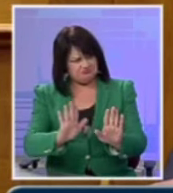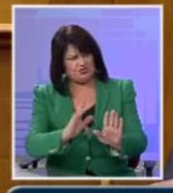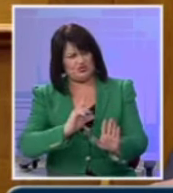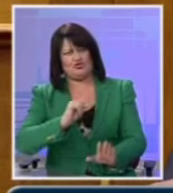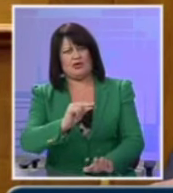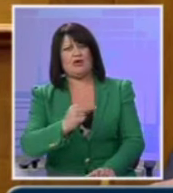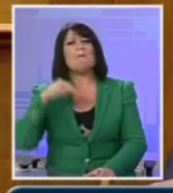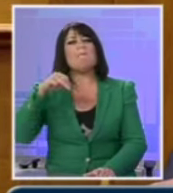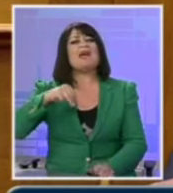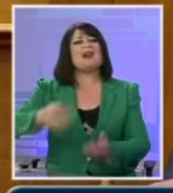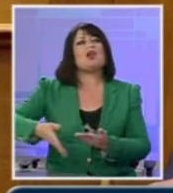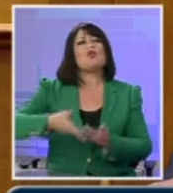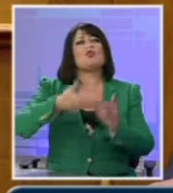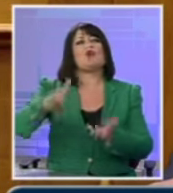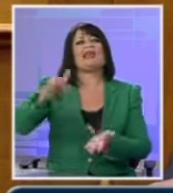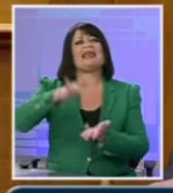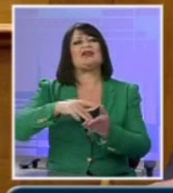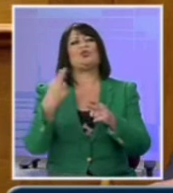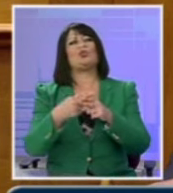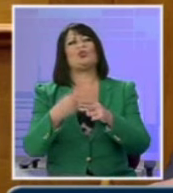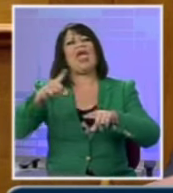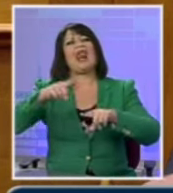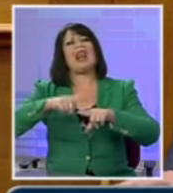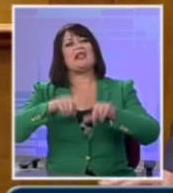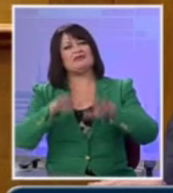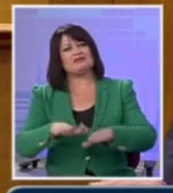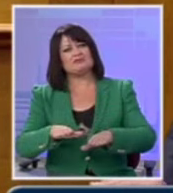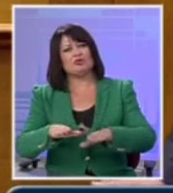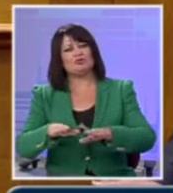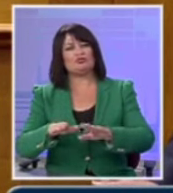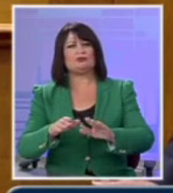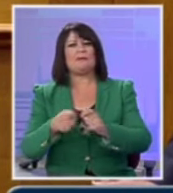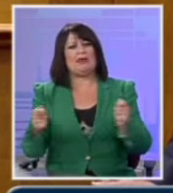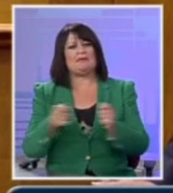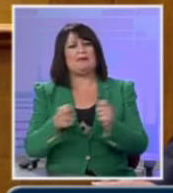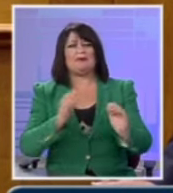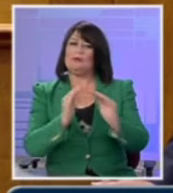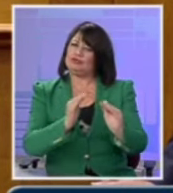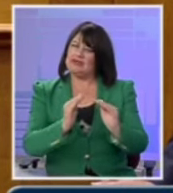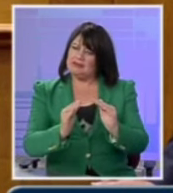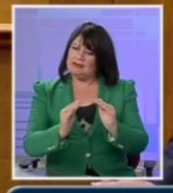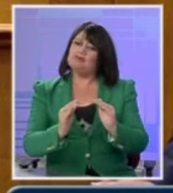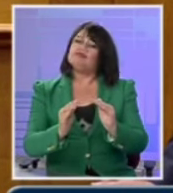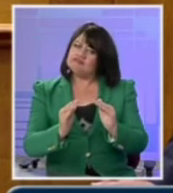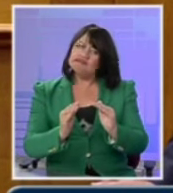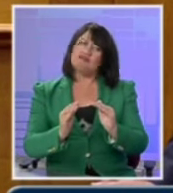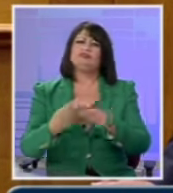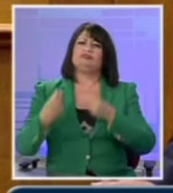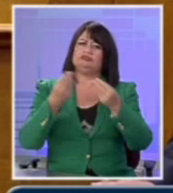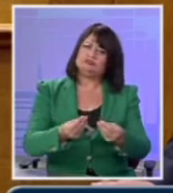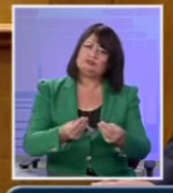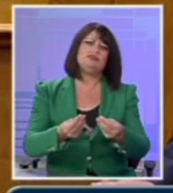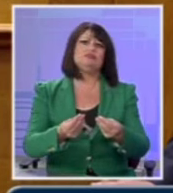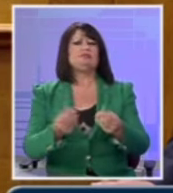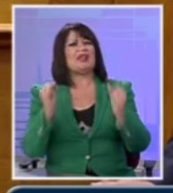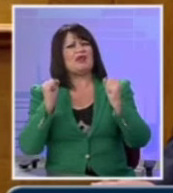τη Μαριούπολη ως το μεγάλο κέντρο του ελληνισμού και έχουμε πάρει μέτρα προάσπισης και παροχής από